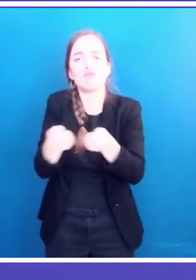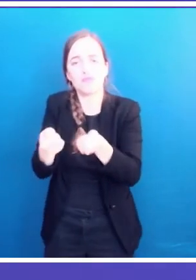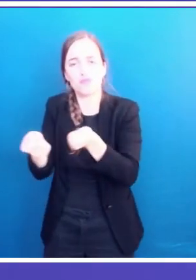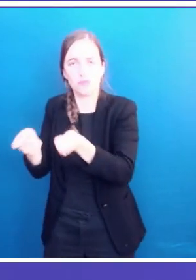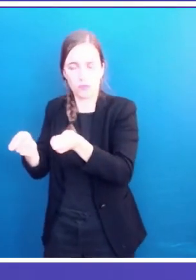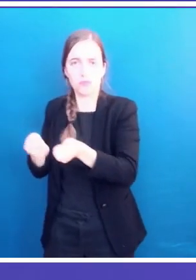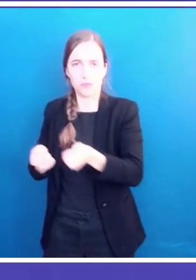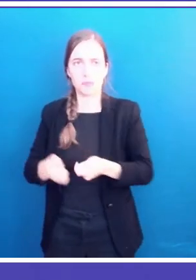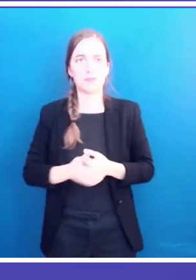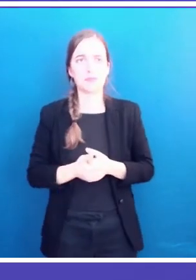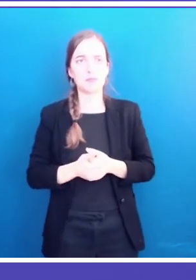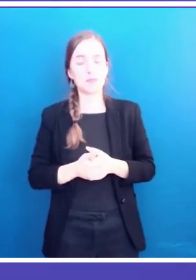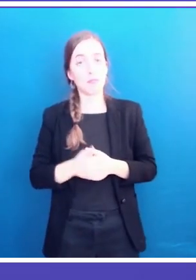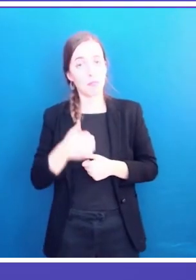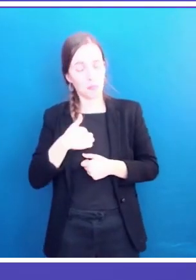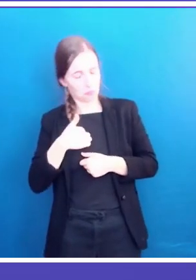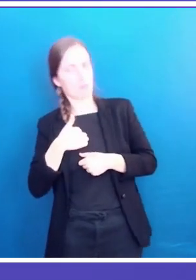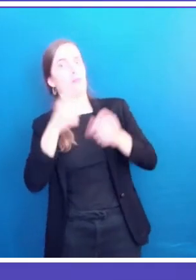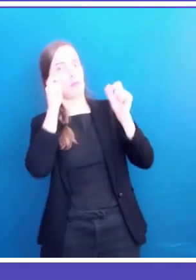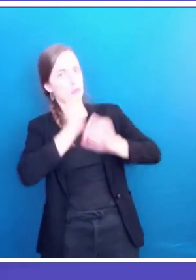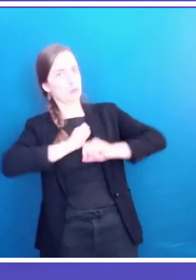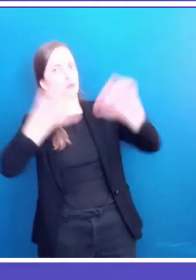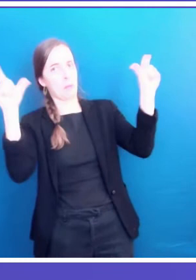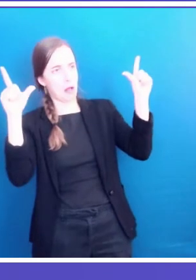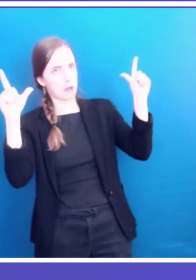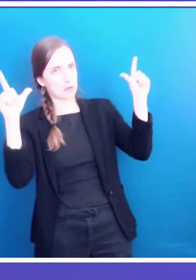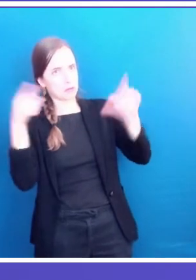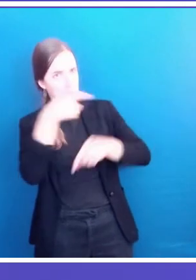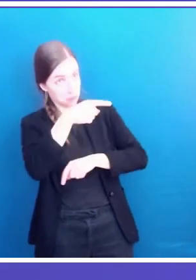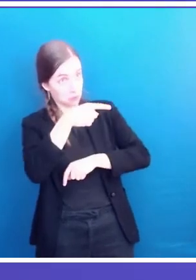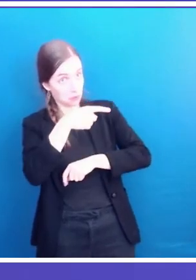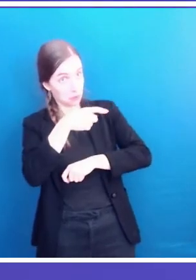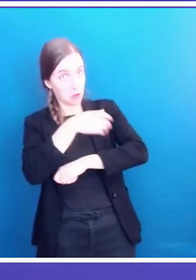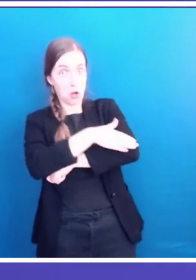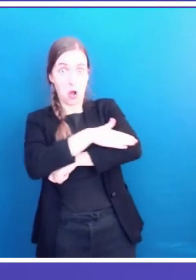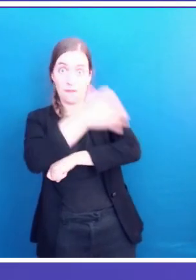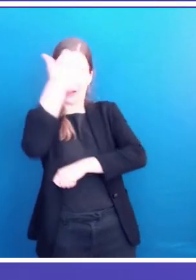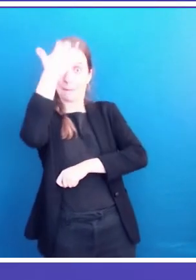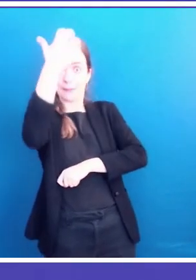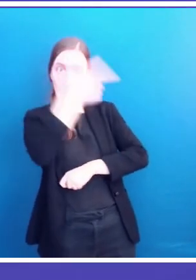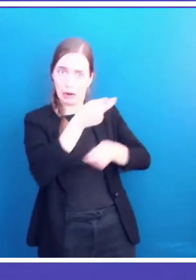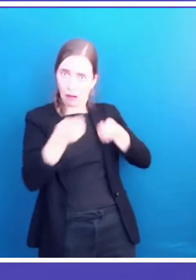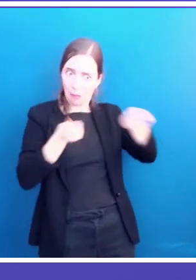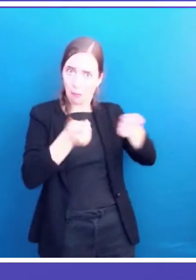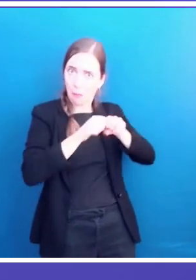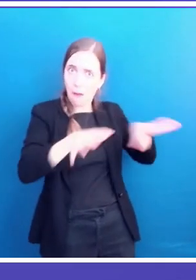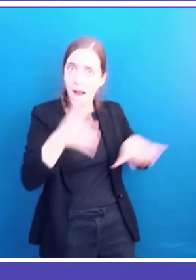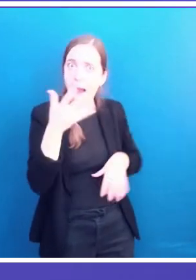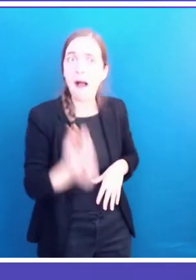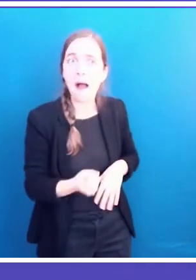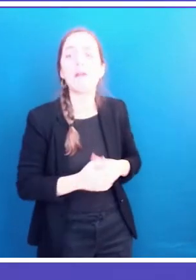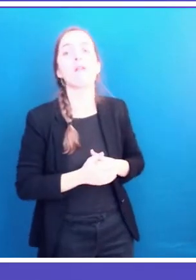الأمر فاجأنا وضربت الجائحة على حين غرة، لكن